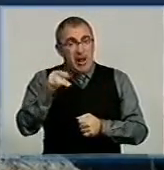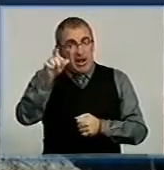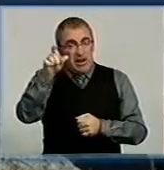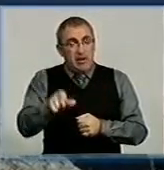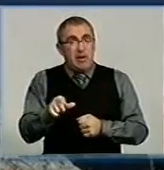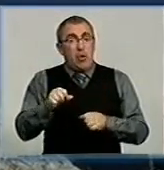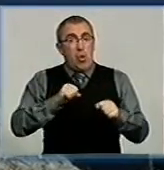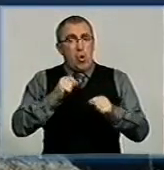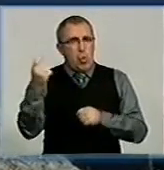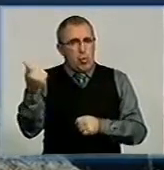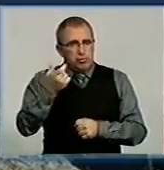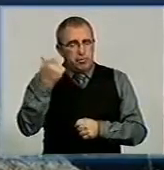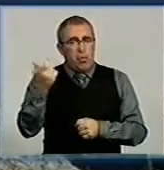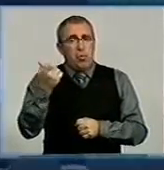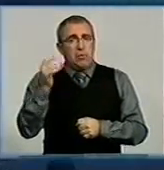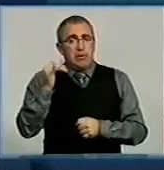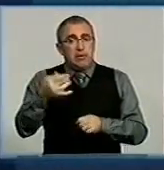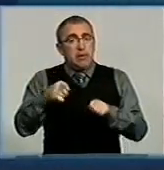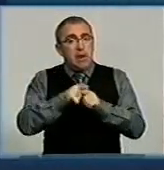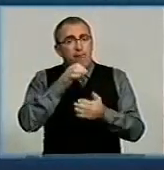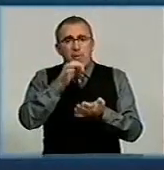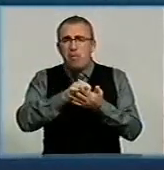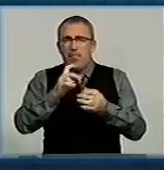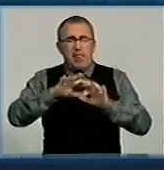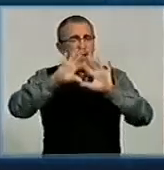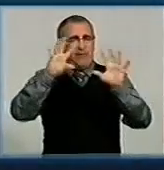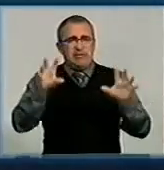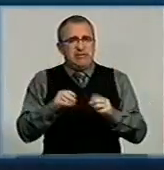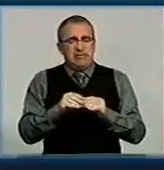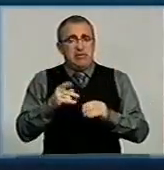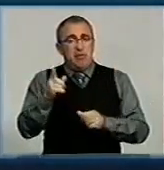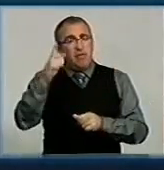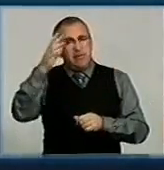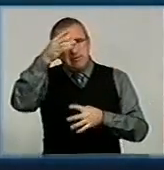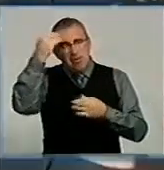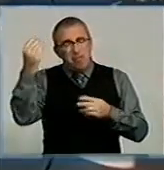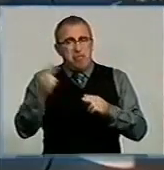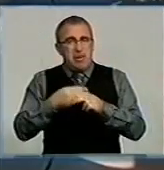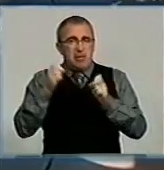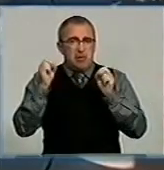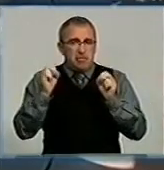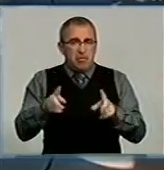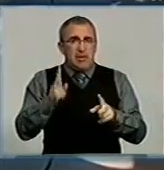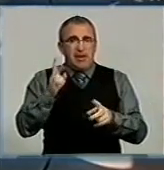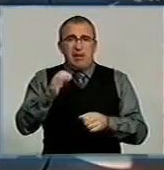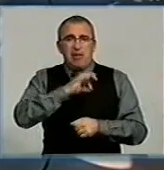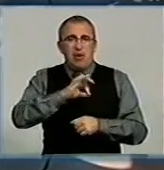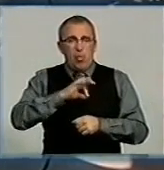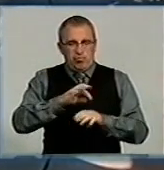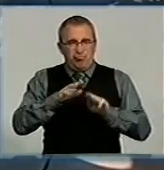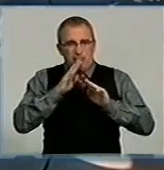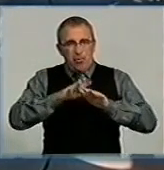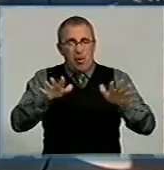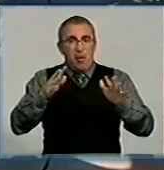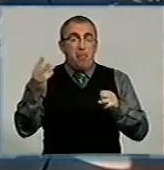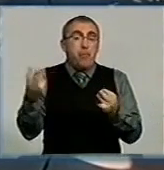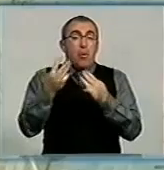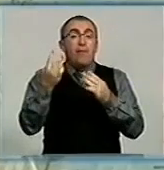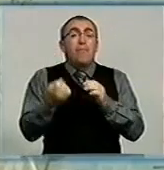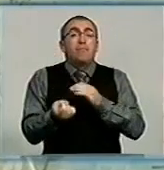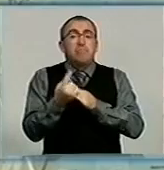господар, кажуть надзвичайники. Втім, такі відповідальні не всі. Люди забувають про безпеку і користуються несправними опалювальними пристроями. Пожежі виникають